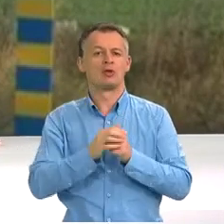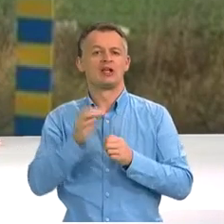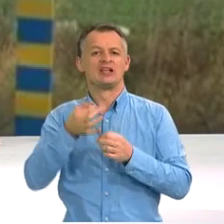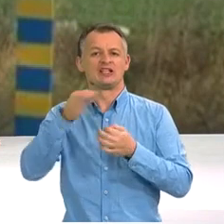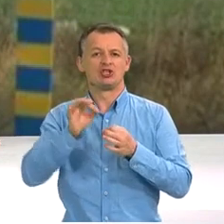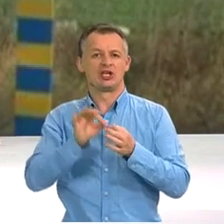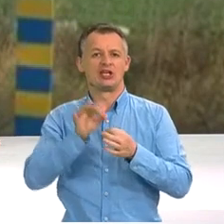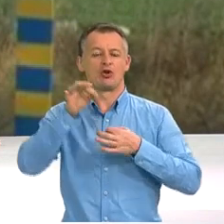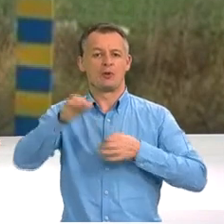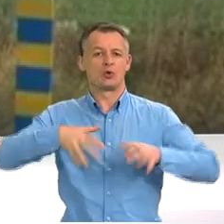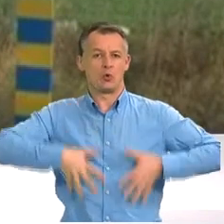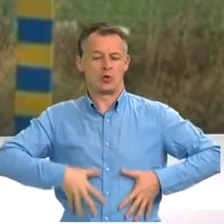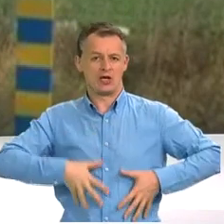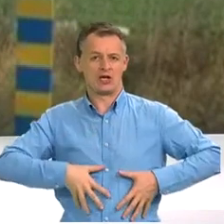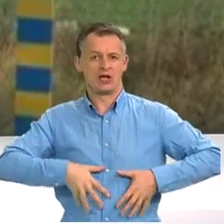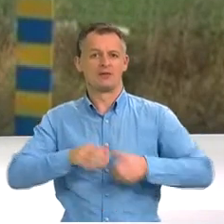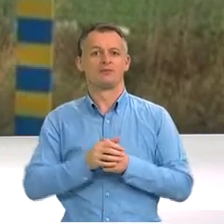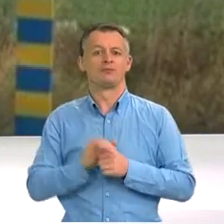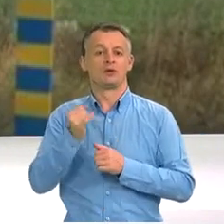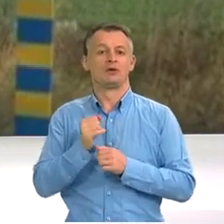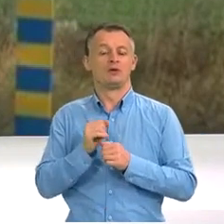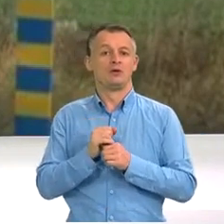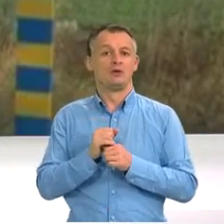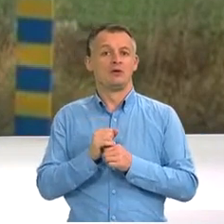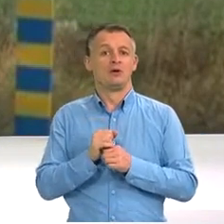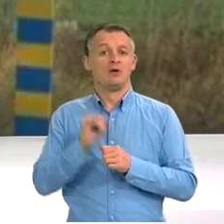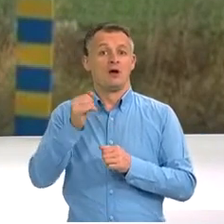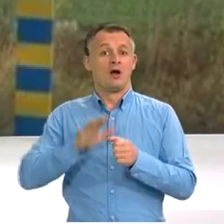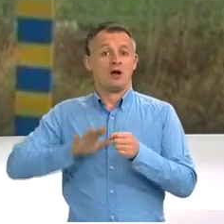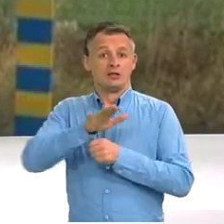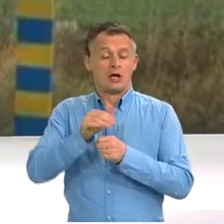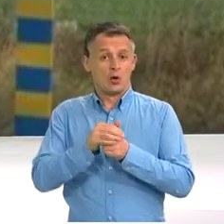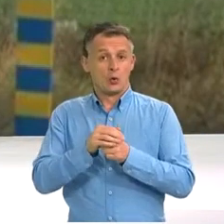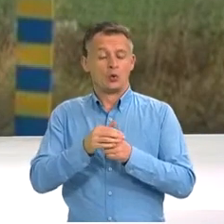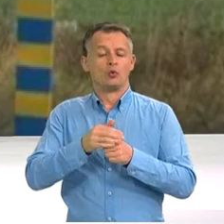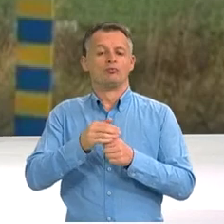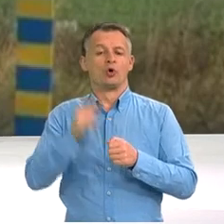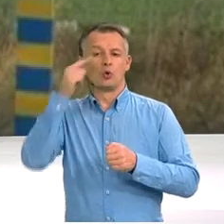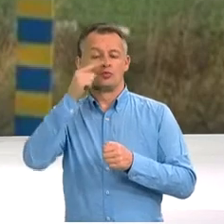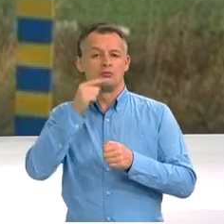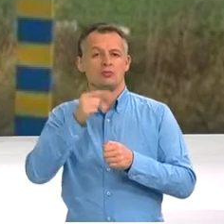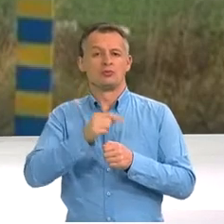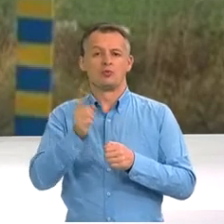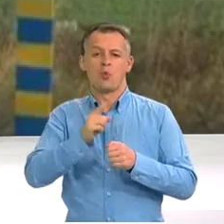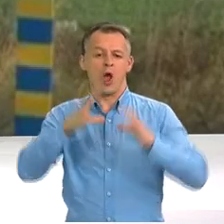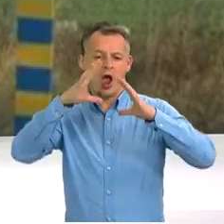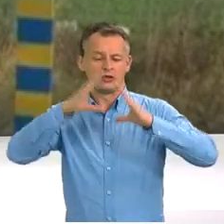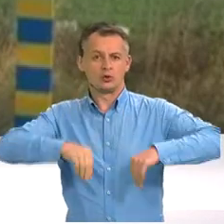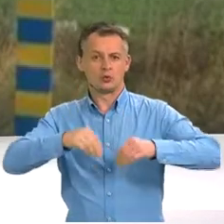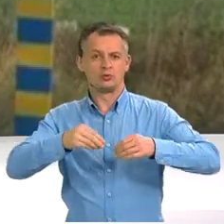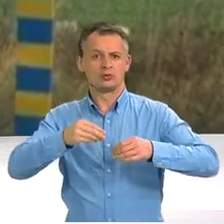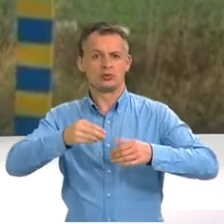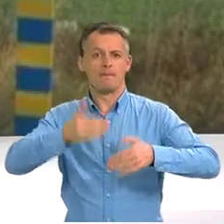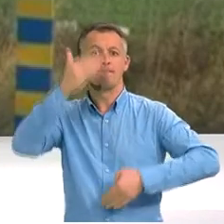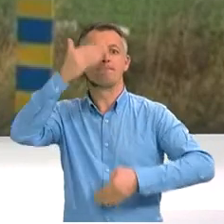10 km de frontiera cu Moldova. Atacul rusesc nu a afectat barajul, dar au fost atacate mai multe transformatoare electrice.